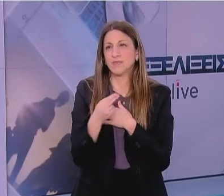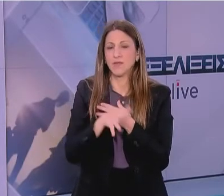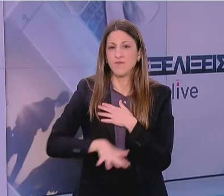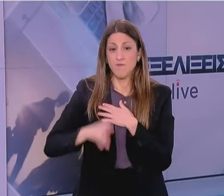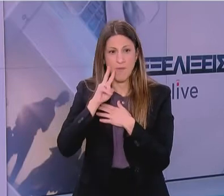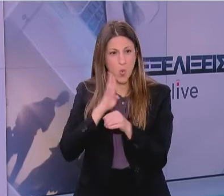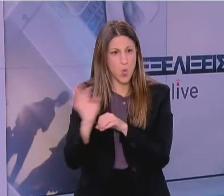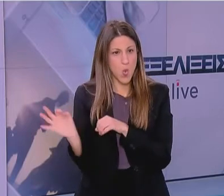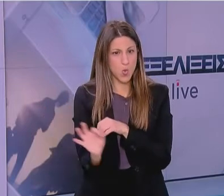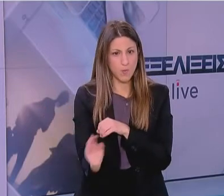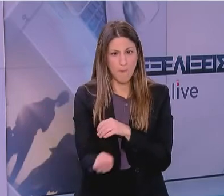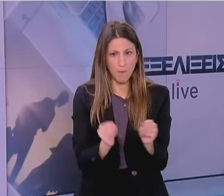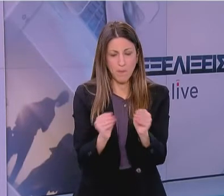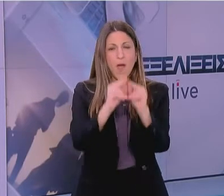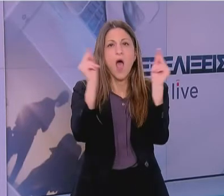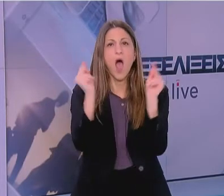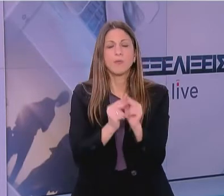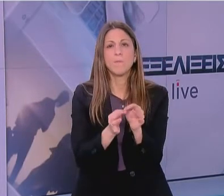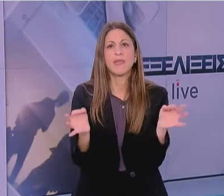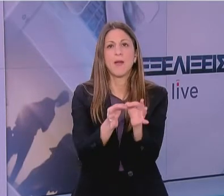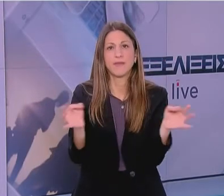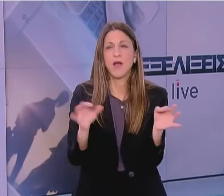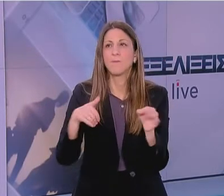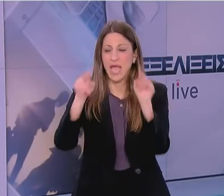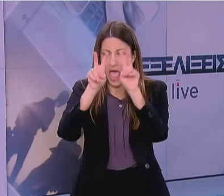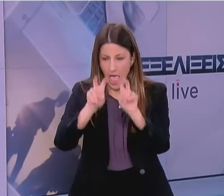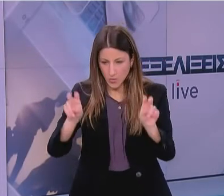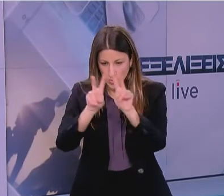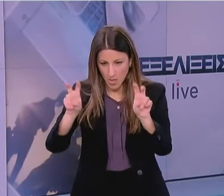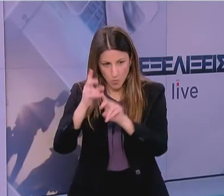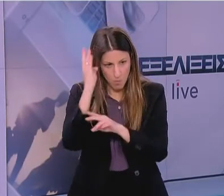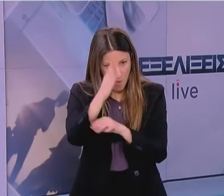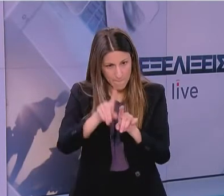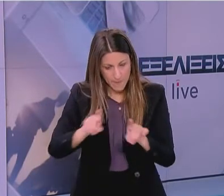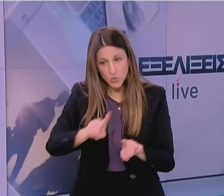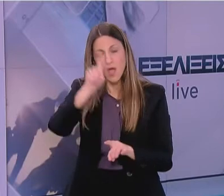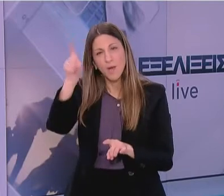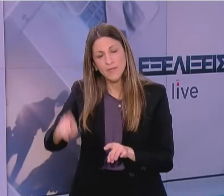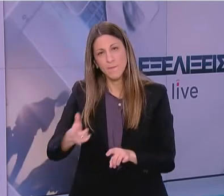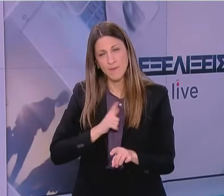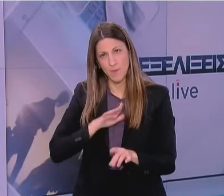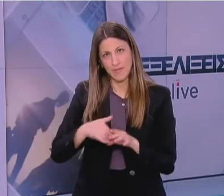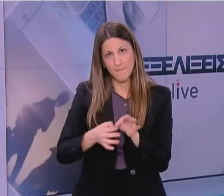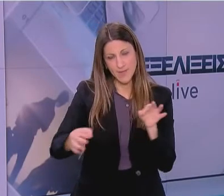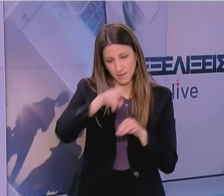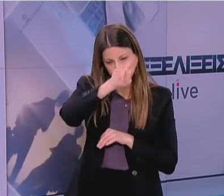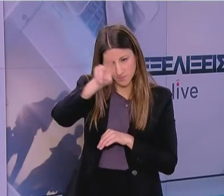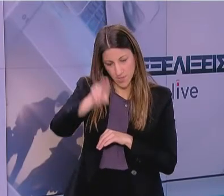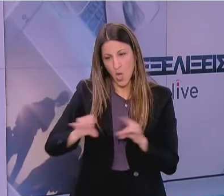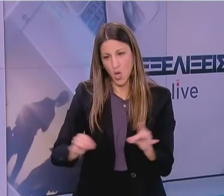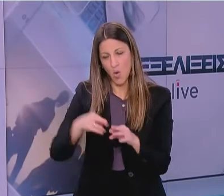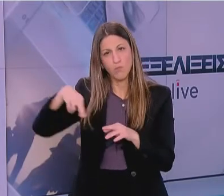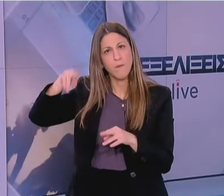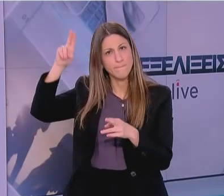μου, χρησιμοποιώντας μαζικούς ελέγχους. Μετά ξαναβάζω μέτρα όταν δω ότι η κατάσταση ξεφύγει. Είναι αυτό που είπε ο Υπουργός προηγουμένως. Παρακολουθούμε τα